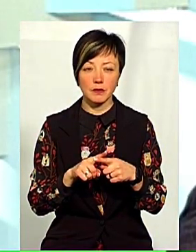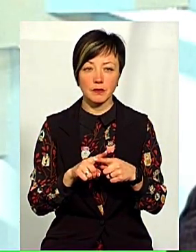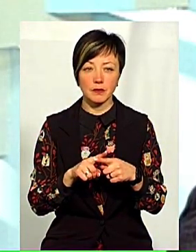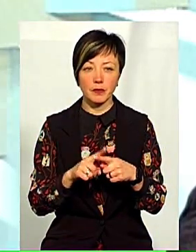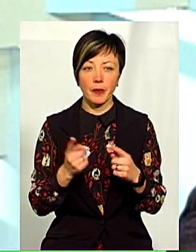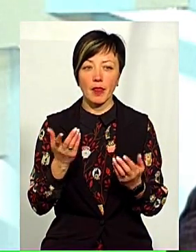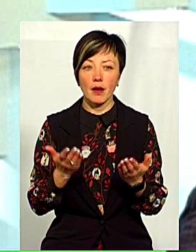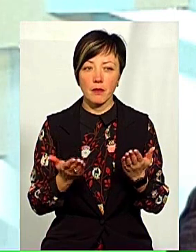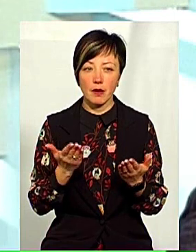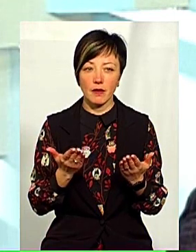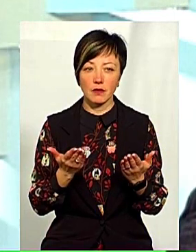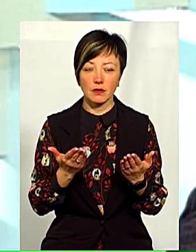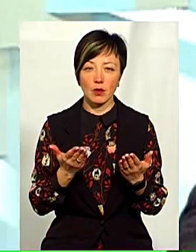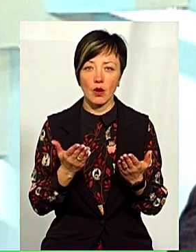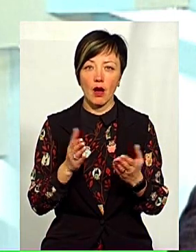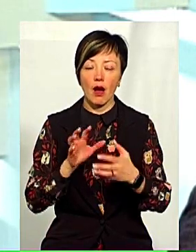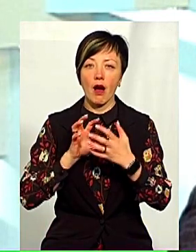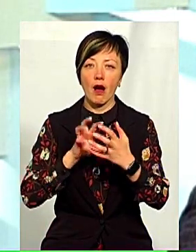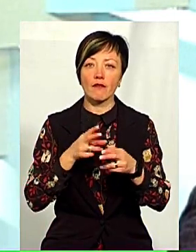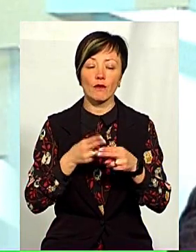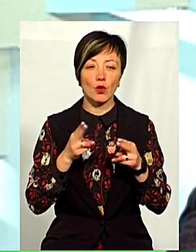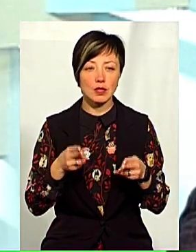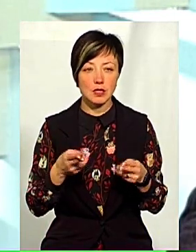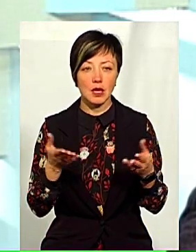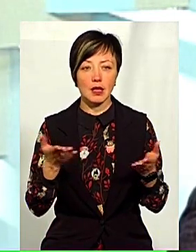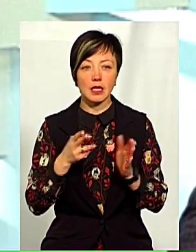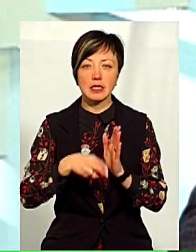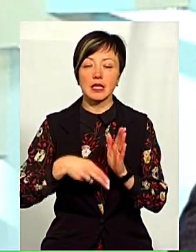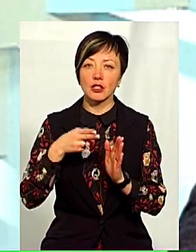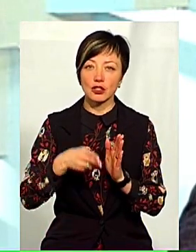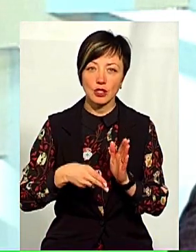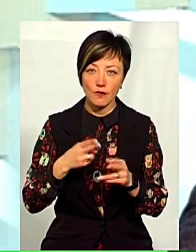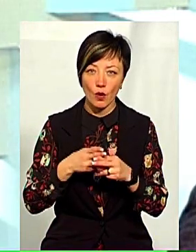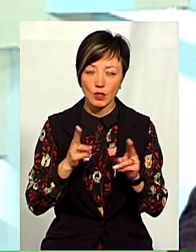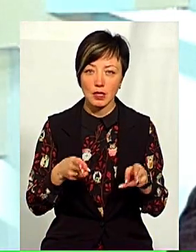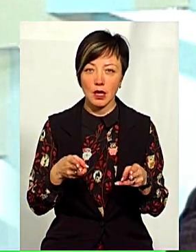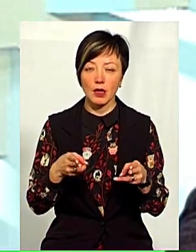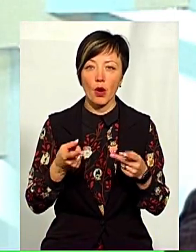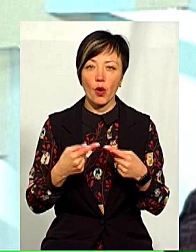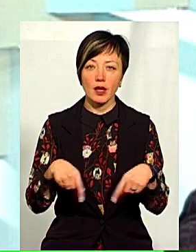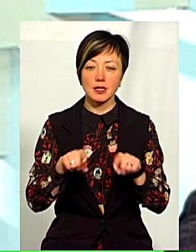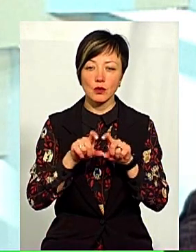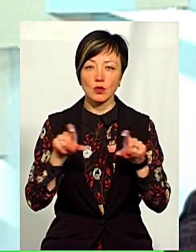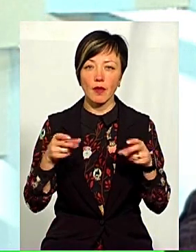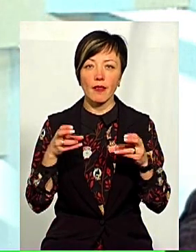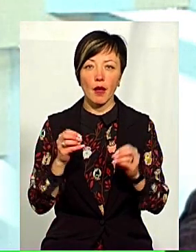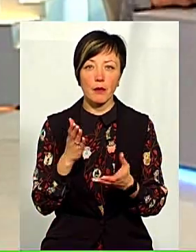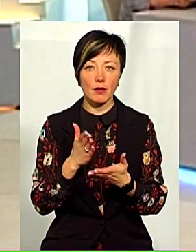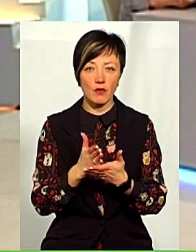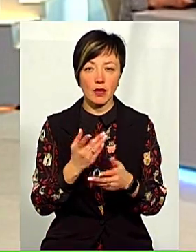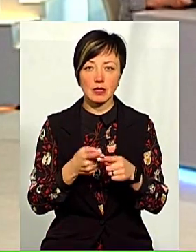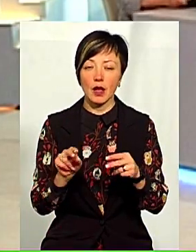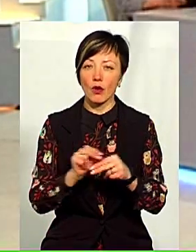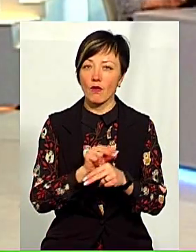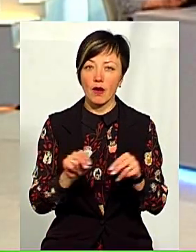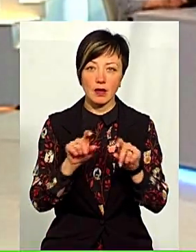напевно, автовокзали, якісь залізничні вокзали, організації, установи, де перебувають, це